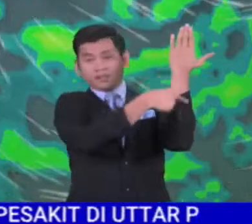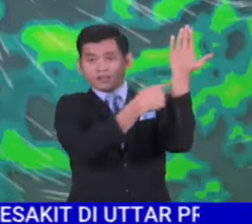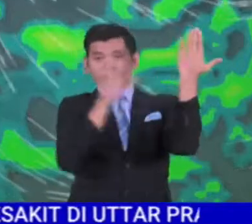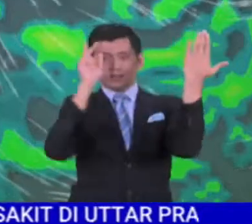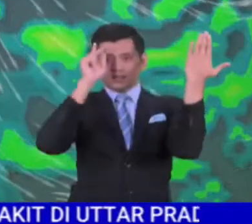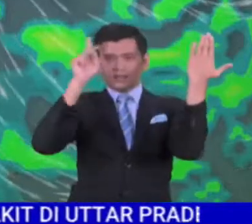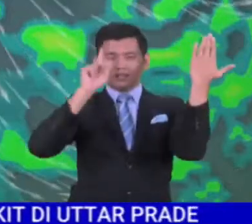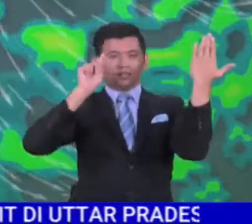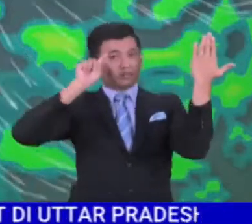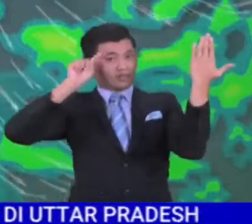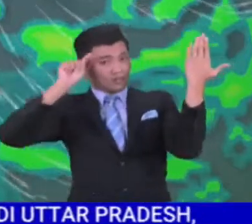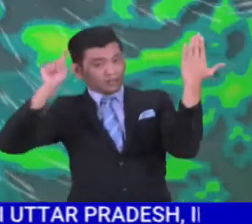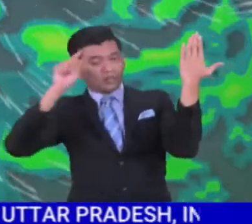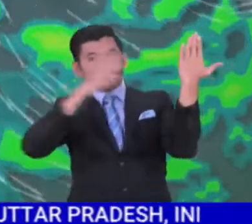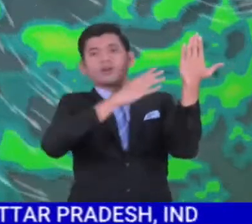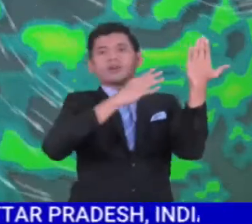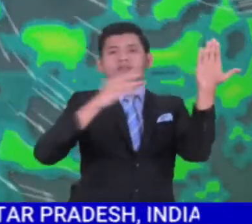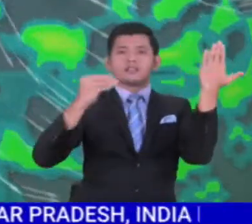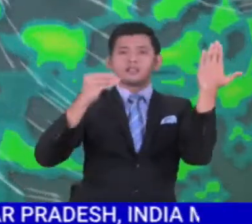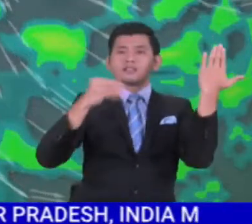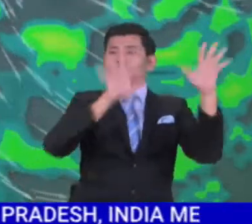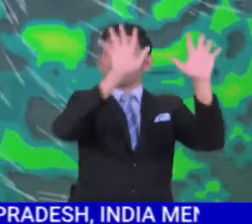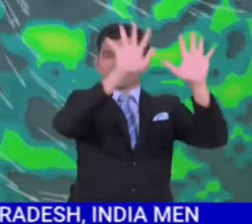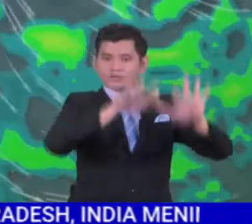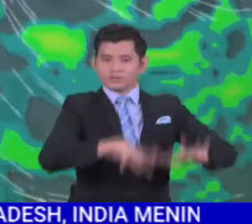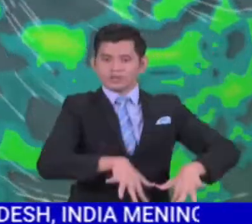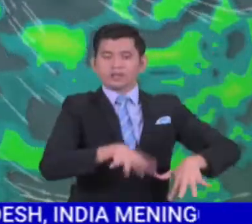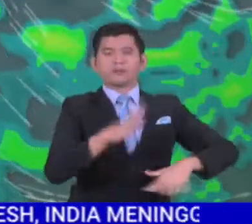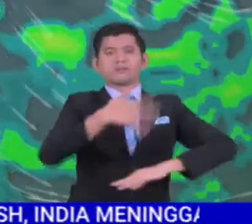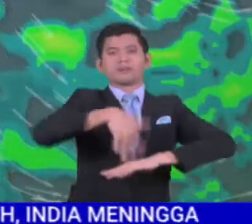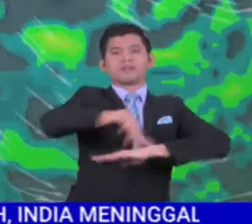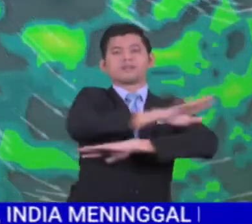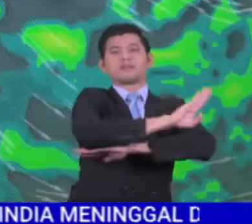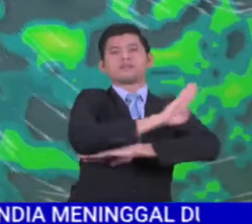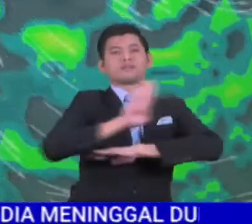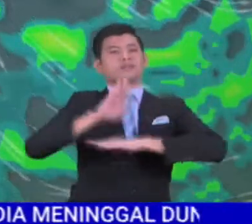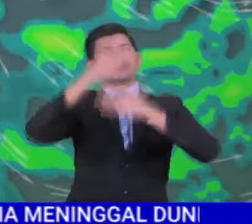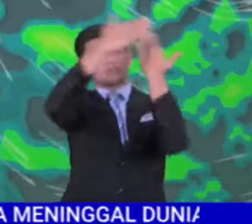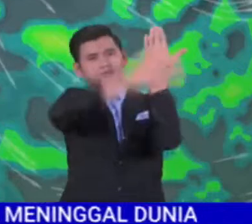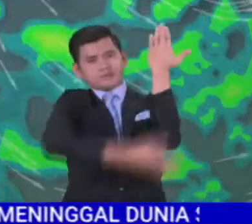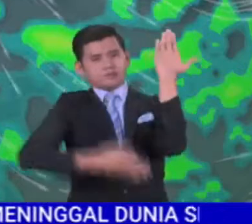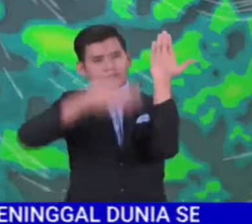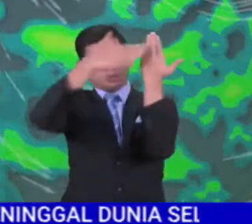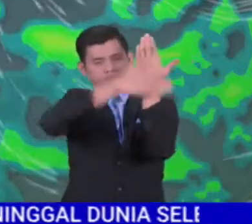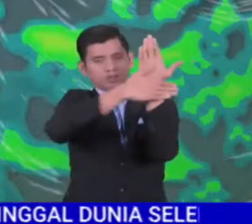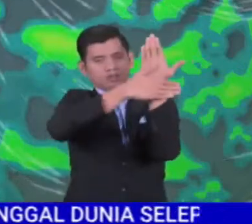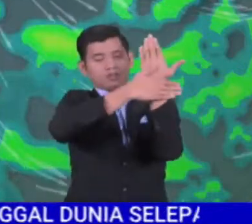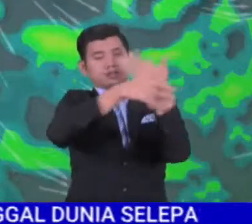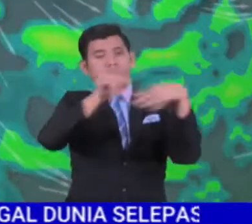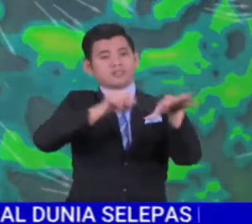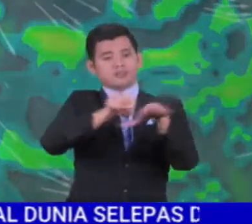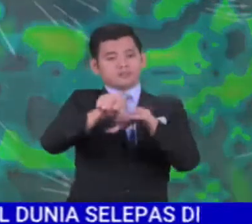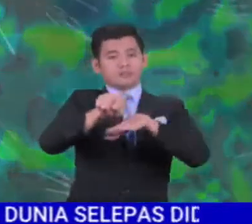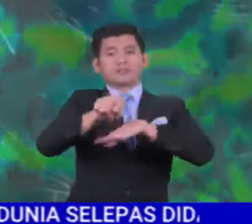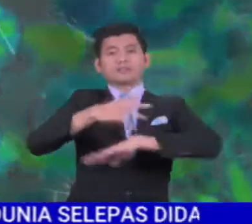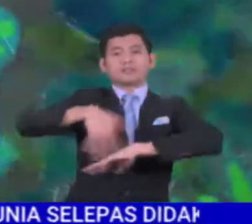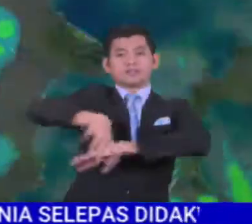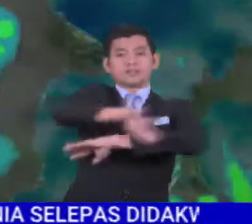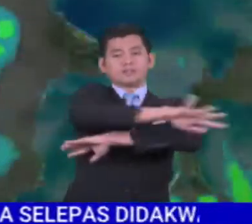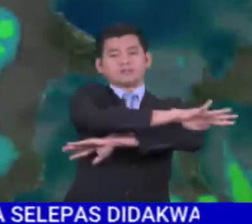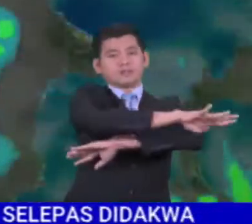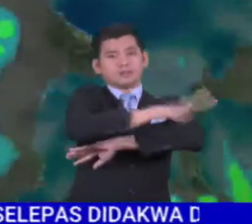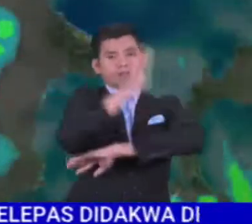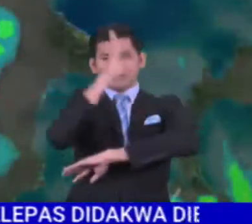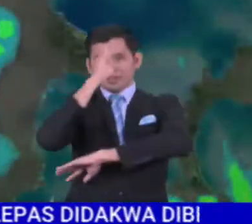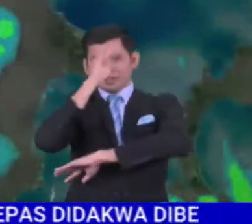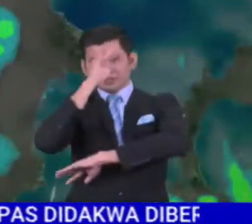Terengganu. Manakala hujan di sebelah pantai barat semenanjung Malaysia akan bergerak masuk ke Selat Melaka Selatan. Bagi negeri Sabah dan